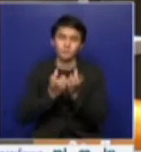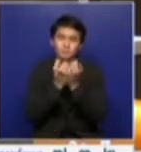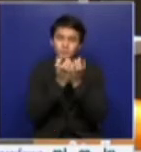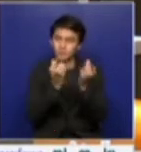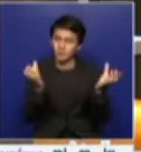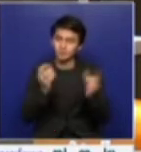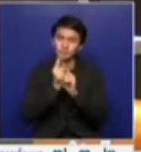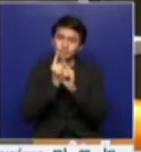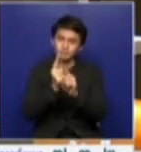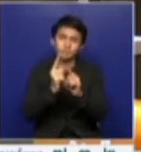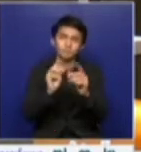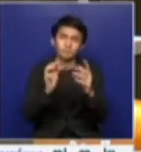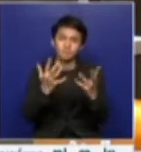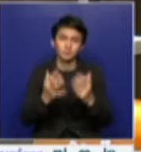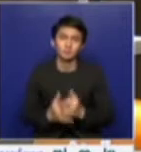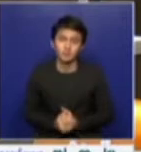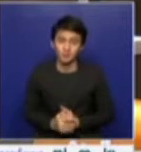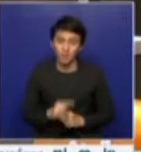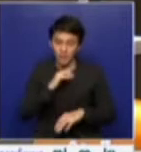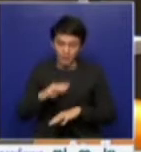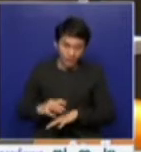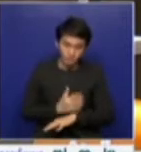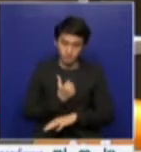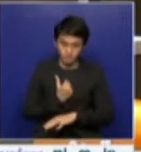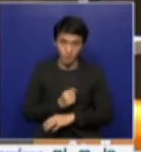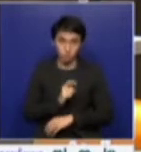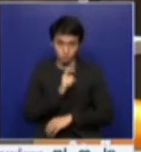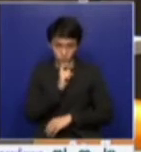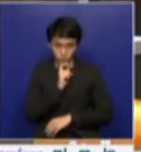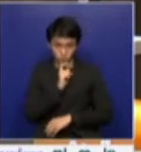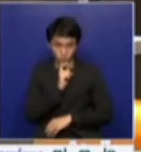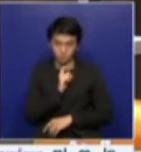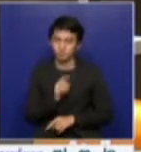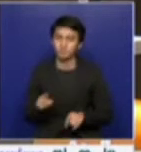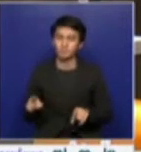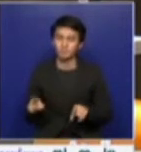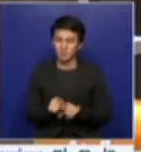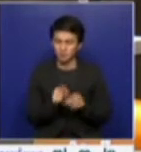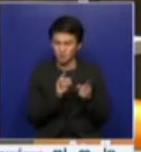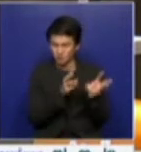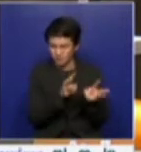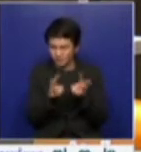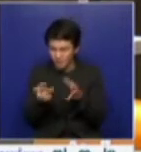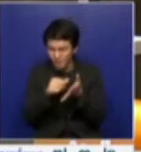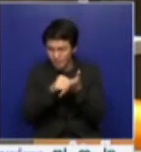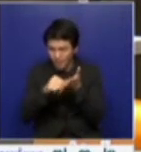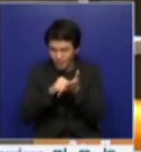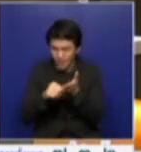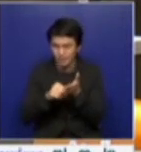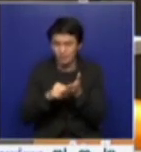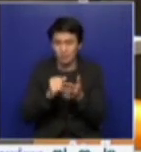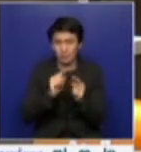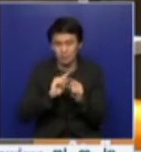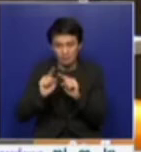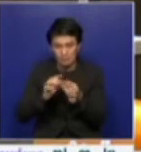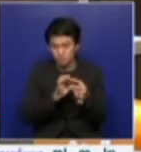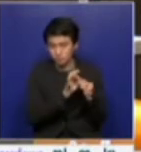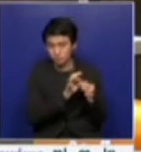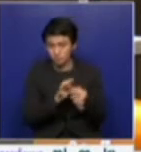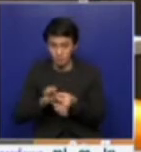อย่างไรและเมื่อได้อำนาจมาแล้วได้สร้างกลไกในการสืบทอดอำนาจ